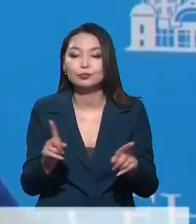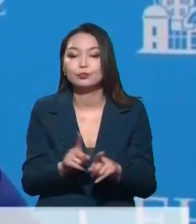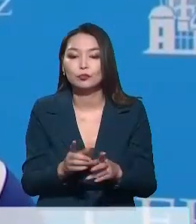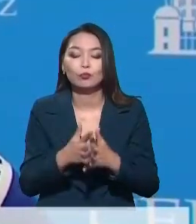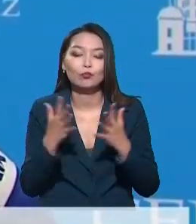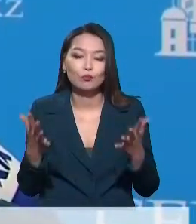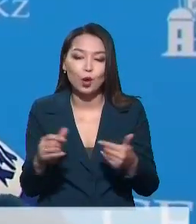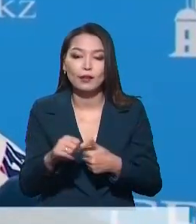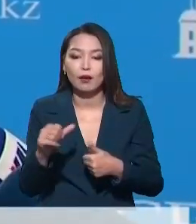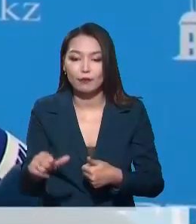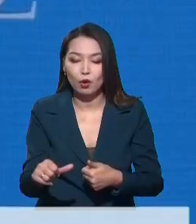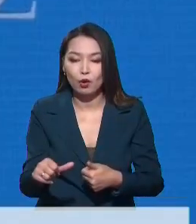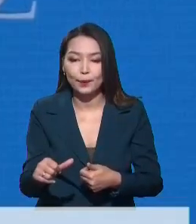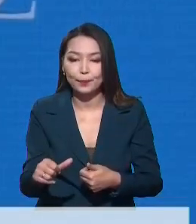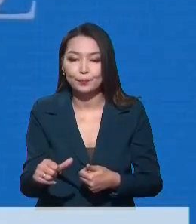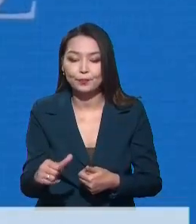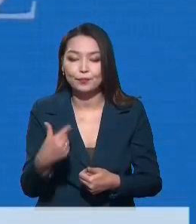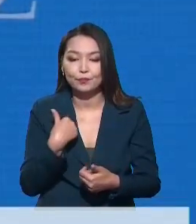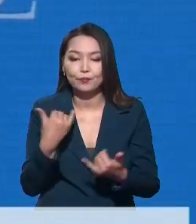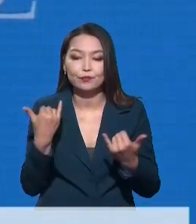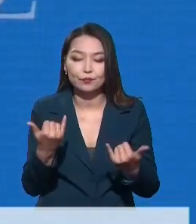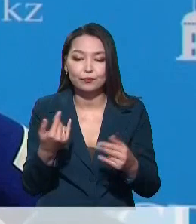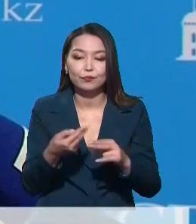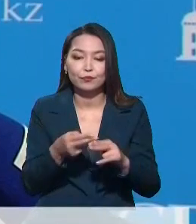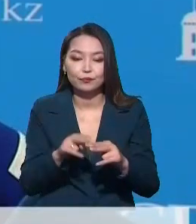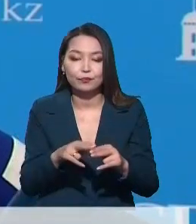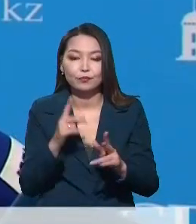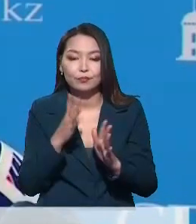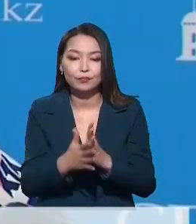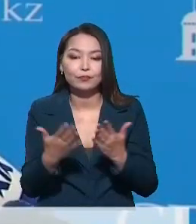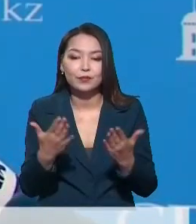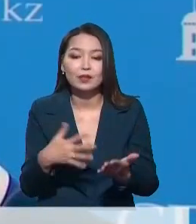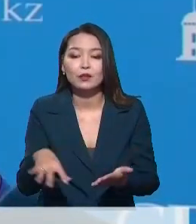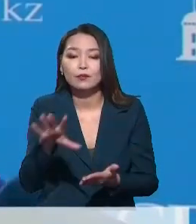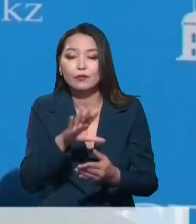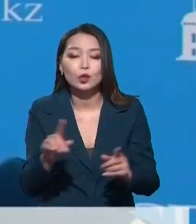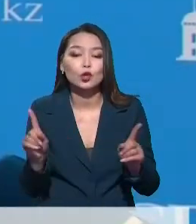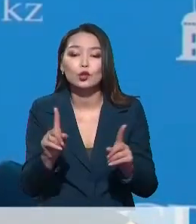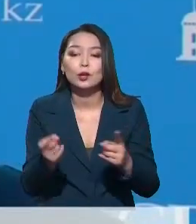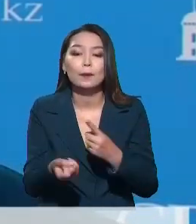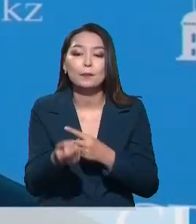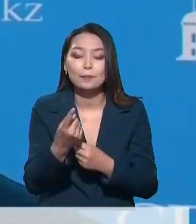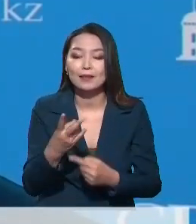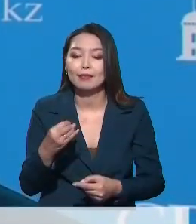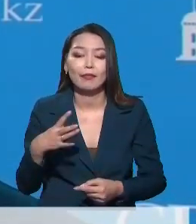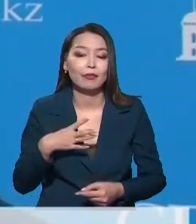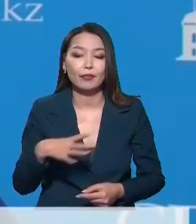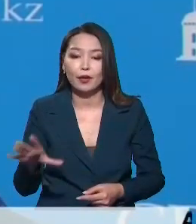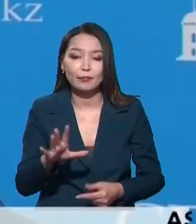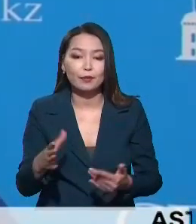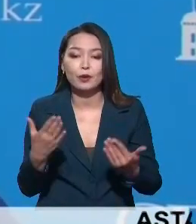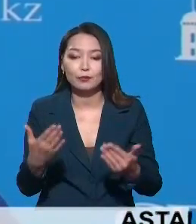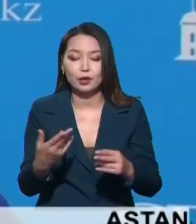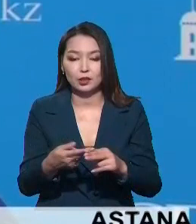того, сейчас я уже слышу, это когда соседи абсолютно четко проявляют нетерпимость, когда слышат плач